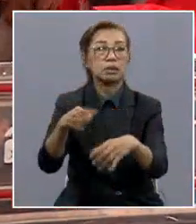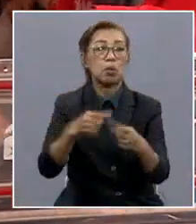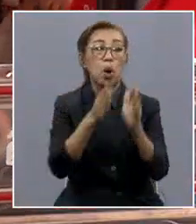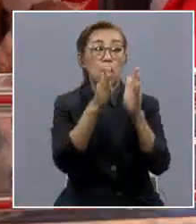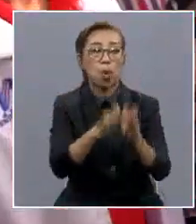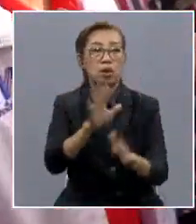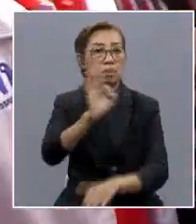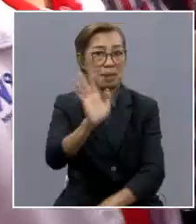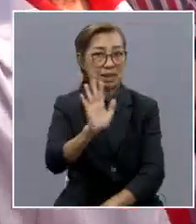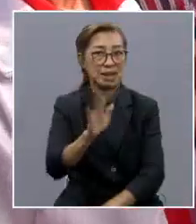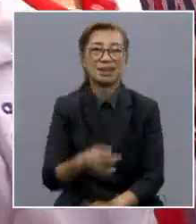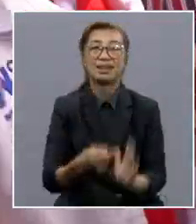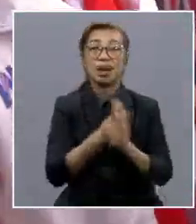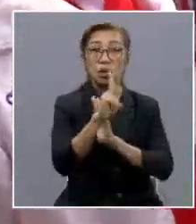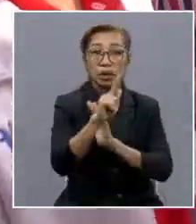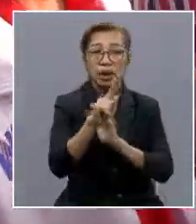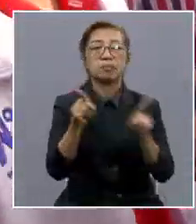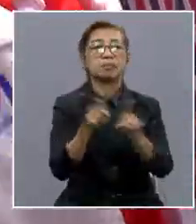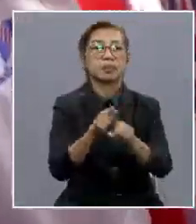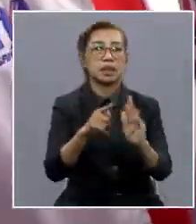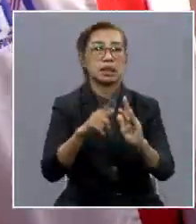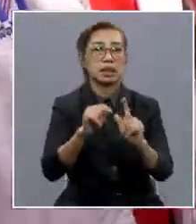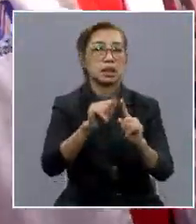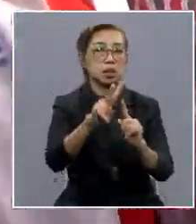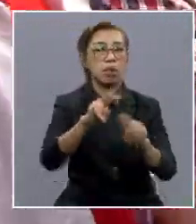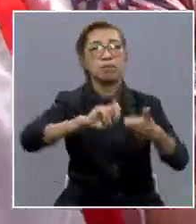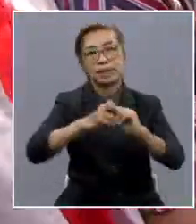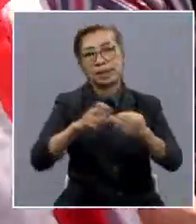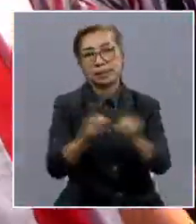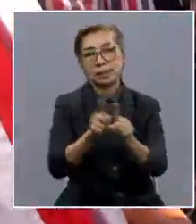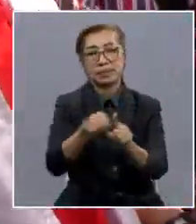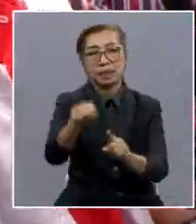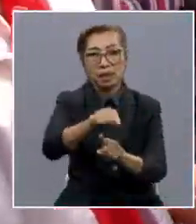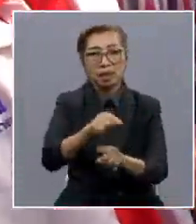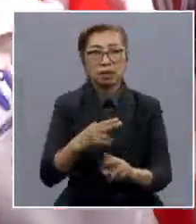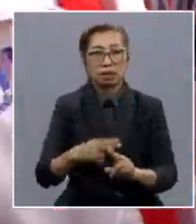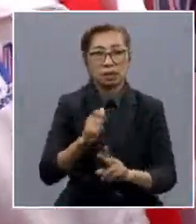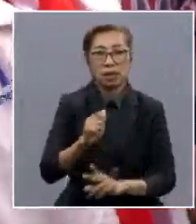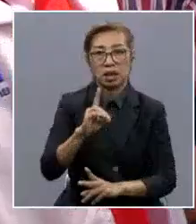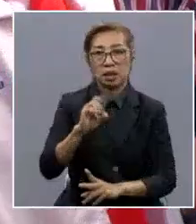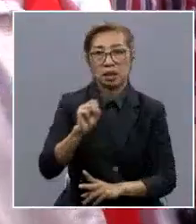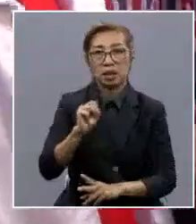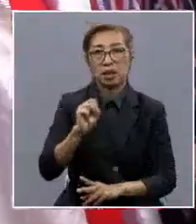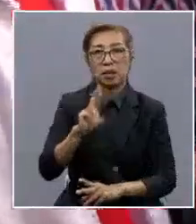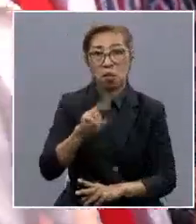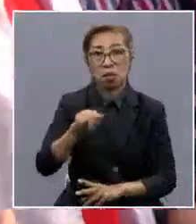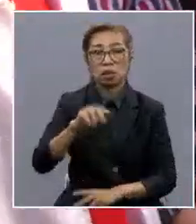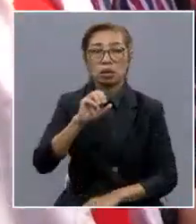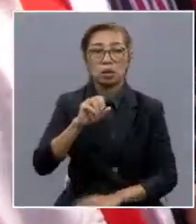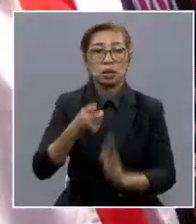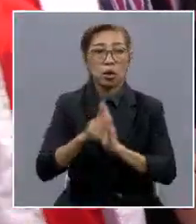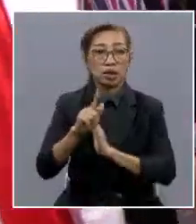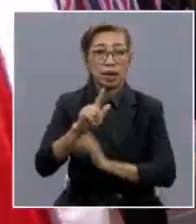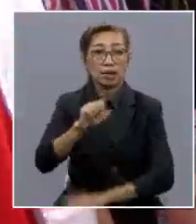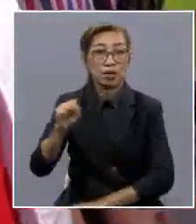ที่จังหวัดนึงก็คือที่ขอนแก่นก็เกิดปัญหาที่เขต2เหมือนกันคุณผู้ชมเพราะว่าคุณอดิศรเพียงเกตอดีตสสขอนแก่นได้เตรียม